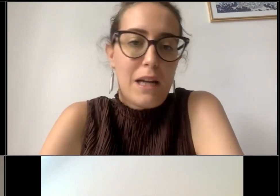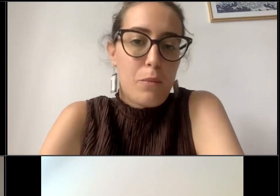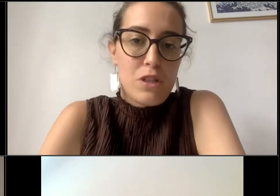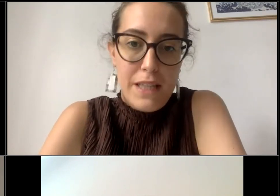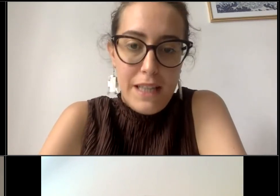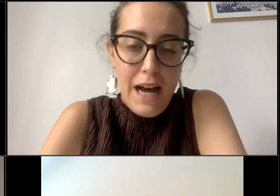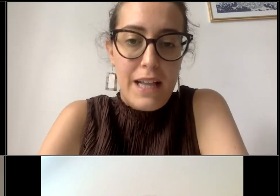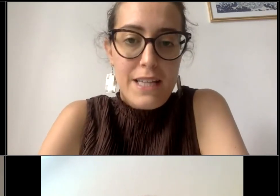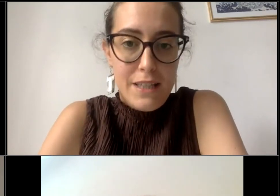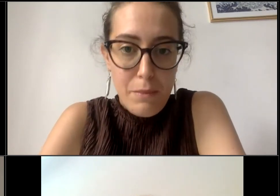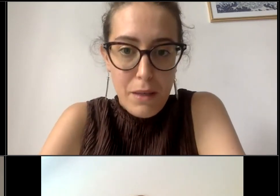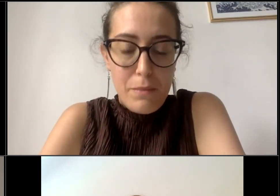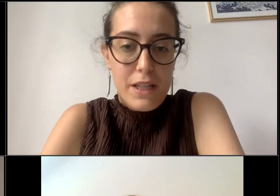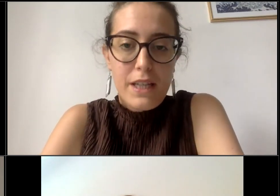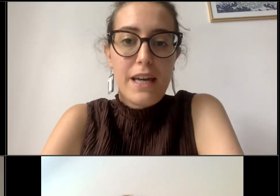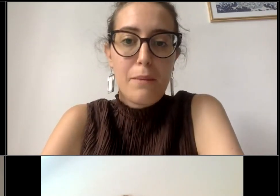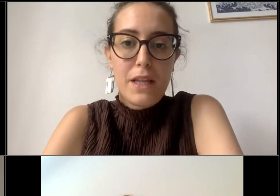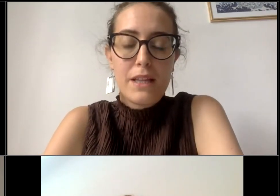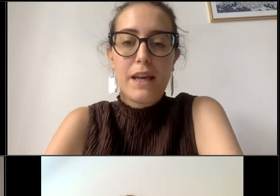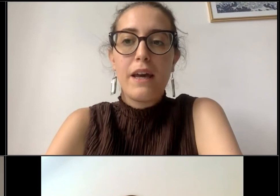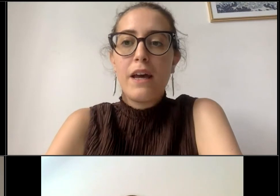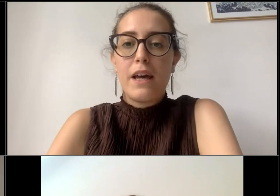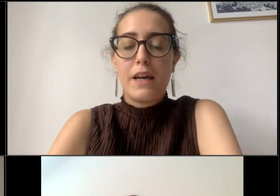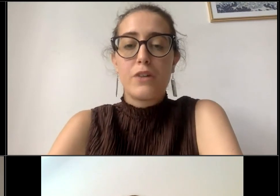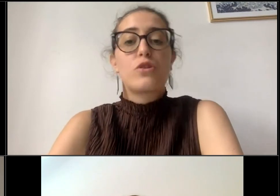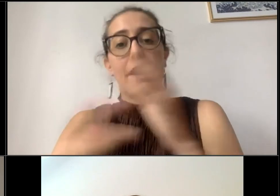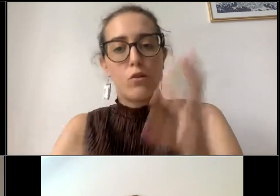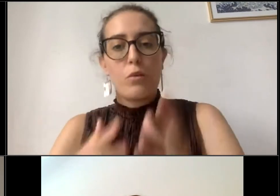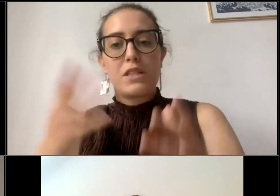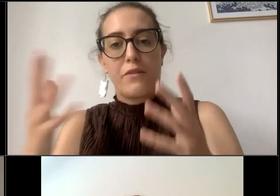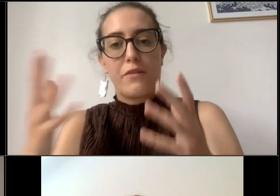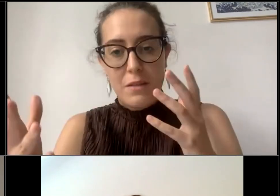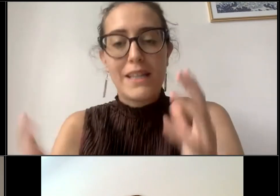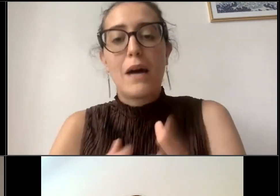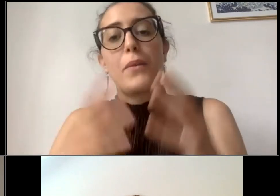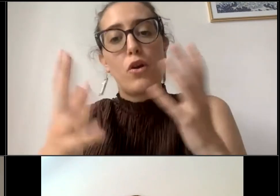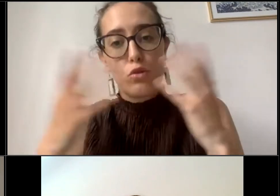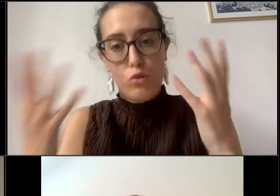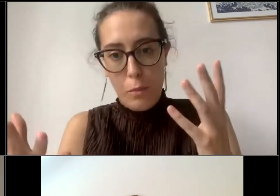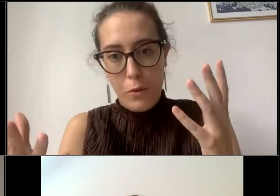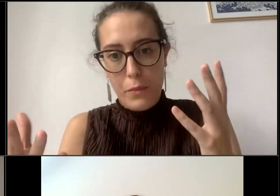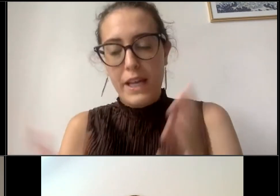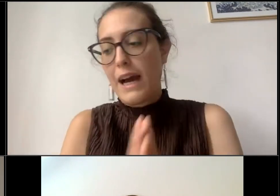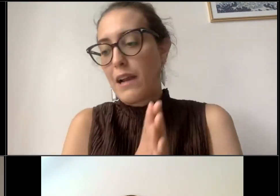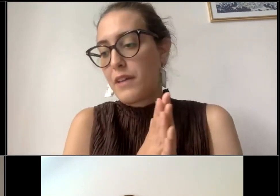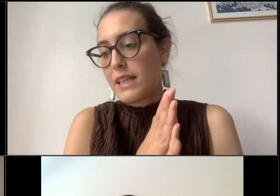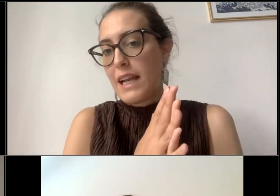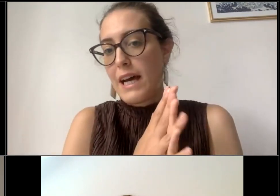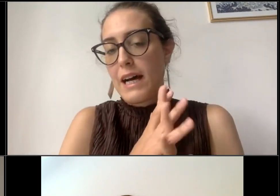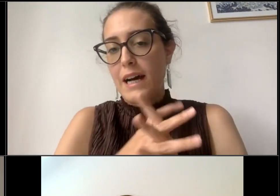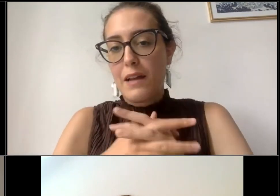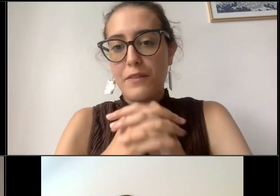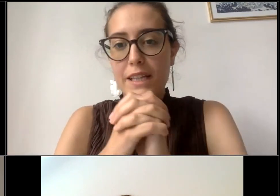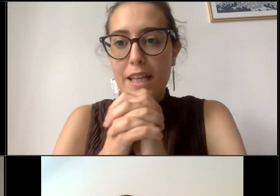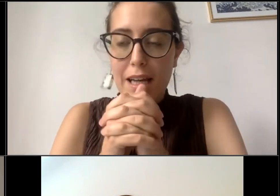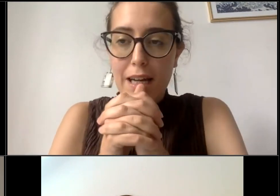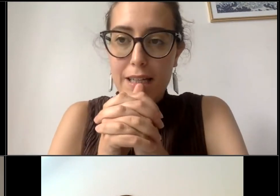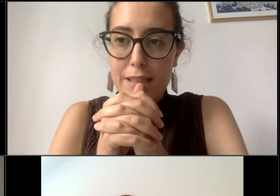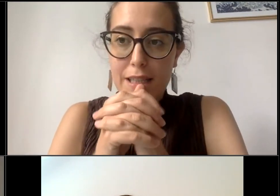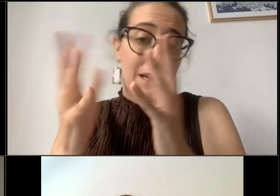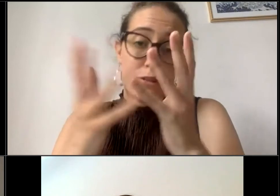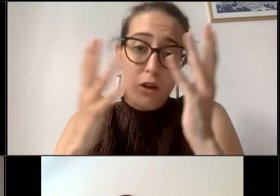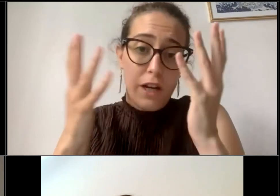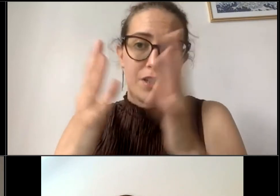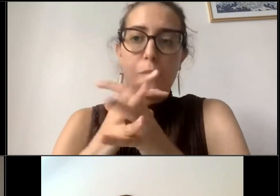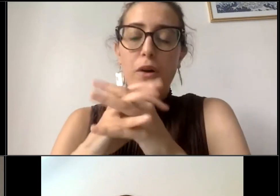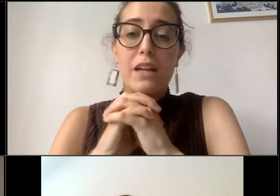anche data la possibilità agli stati membri di chiaramente giocare con queste flessibilità però non troppo perché alla fine della alla fine della